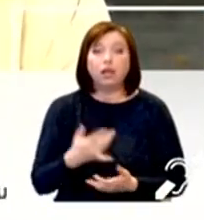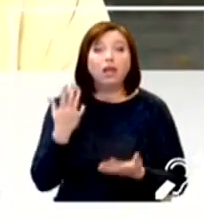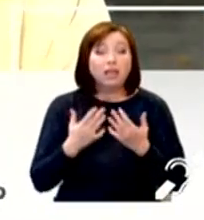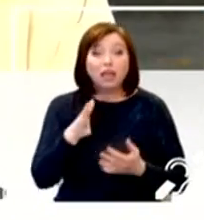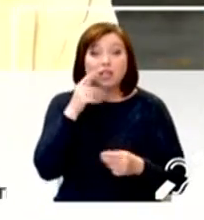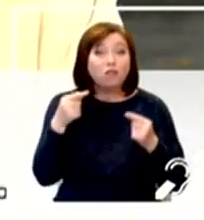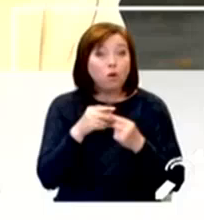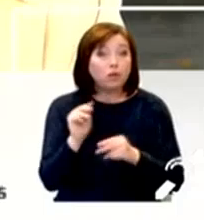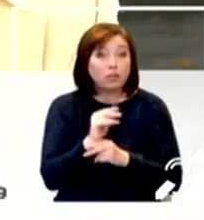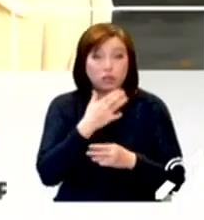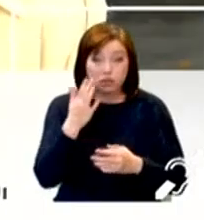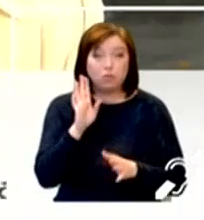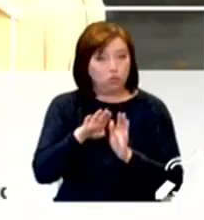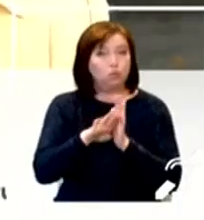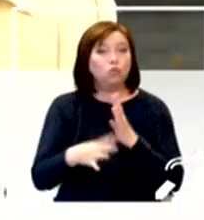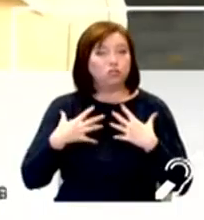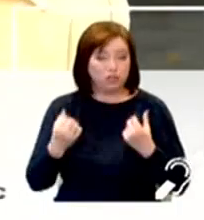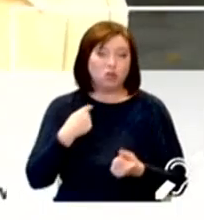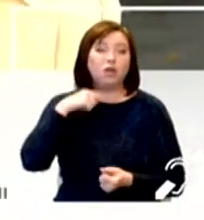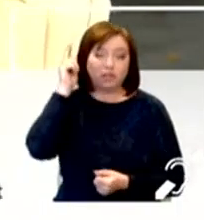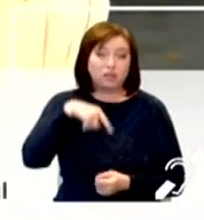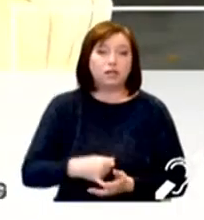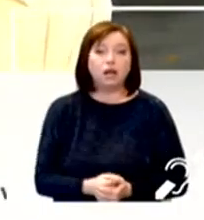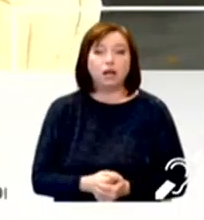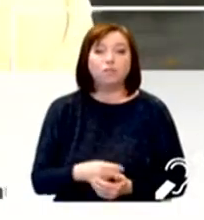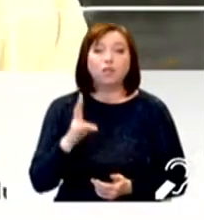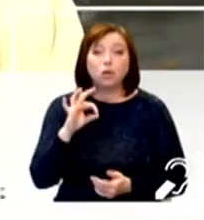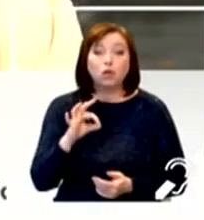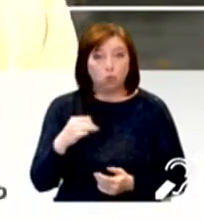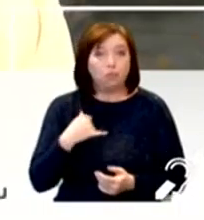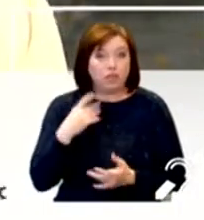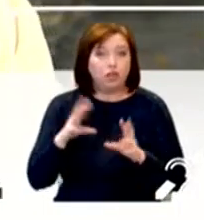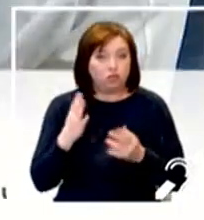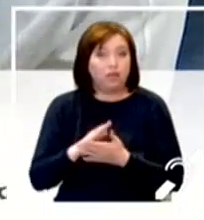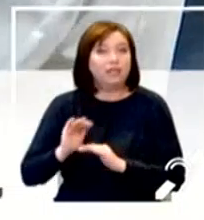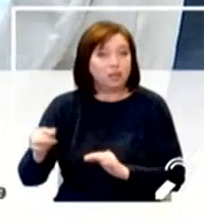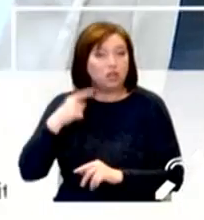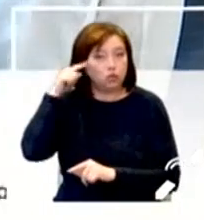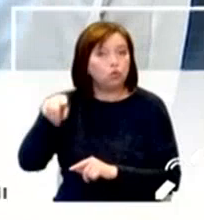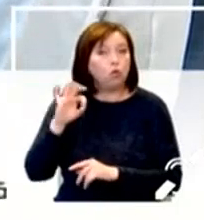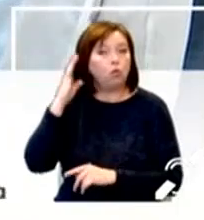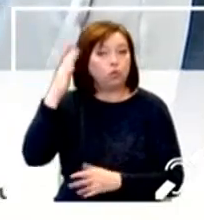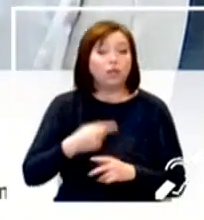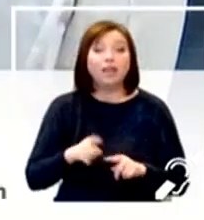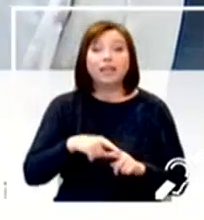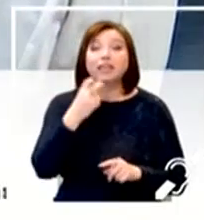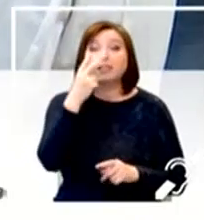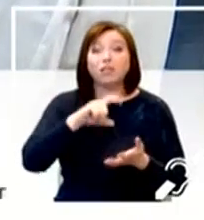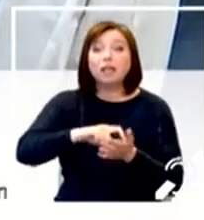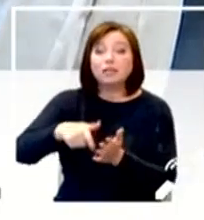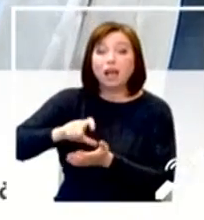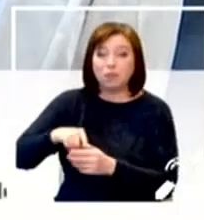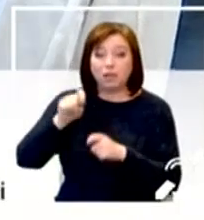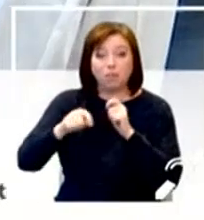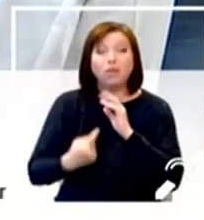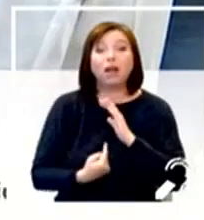tratat la timp, la ceva foarte rău. Așa că, da, având copii, trebuie să te gândești la dânși. Cele 12 cabinete de